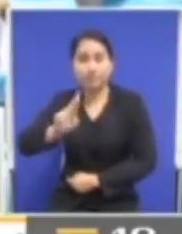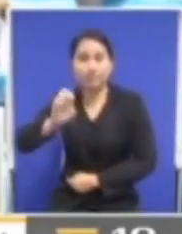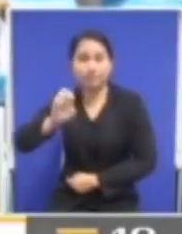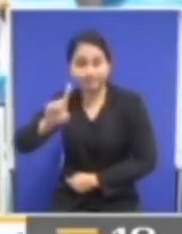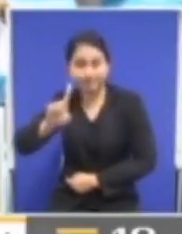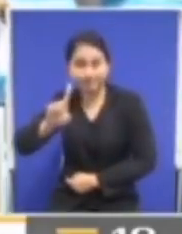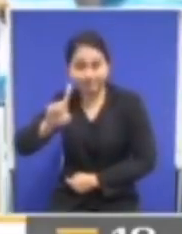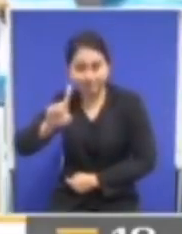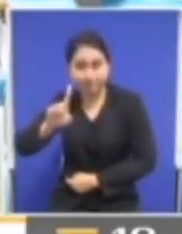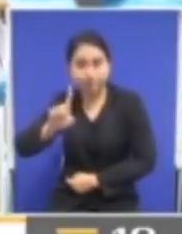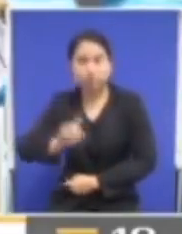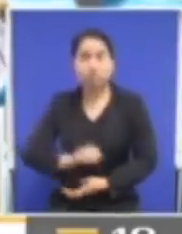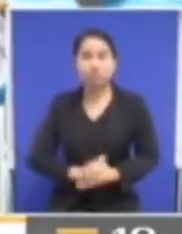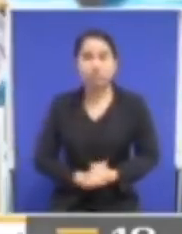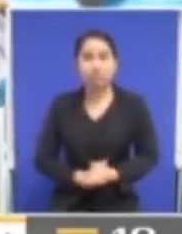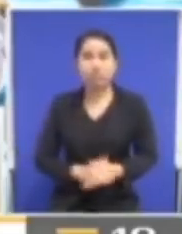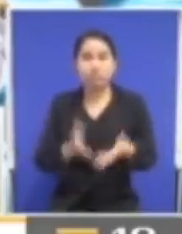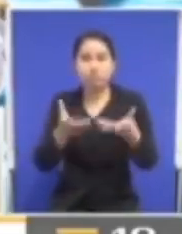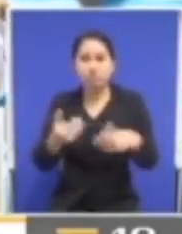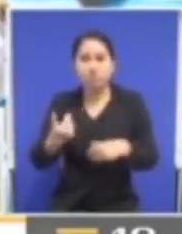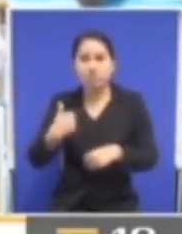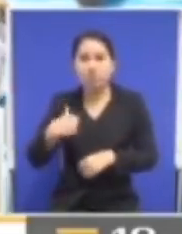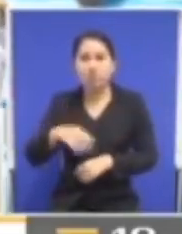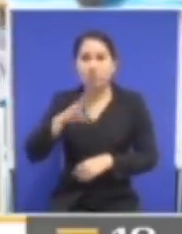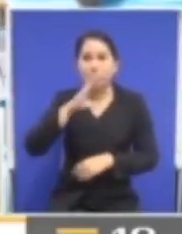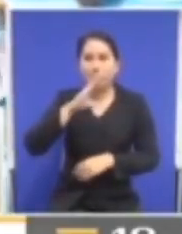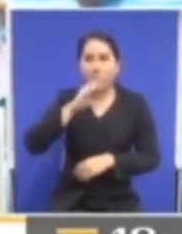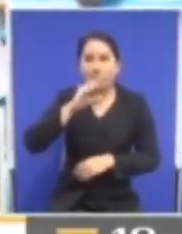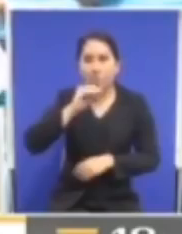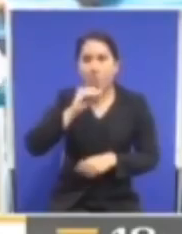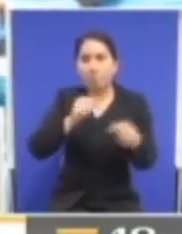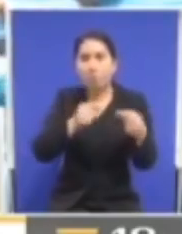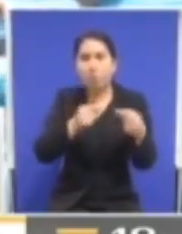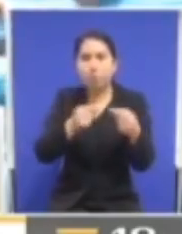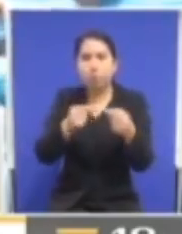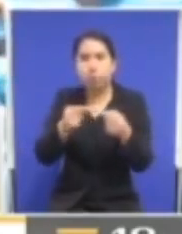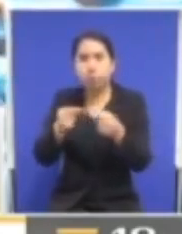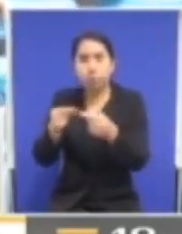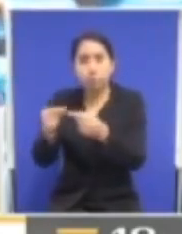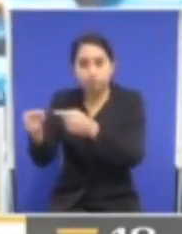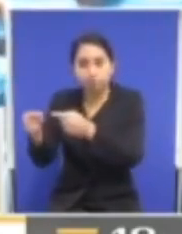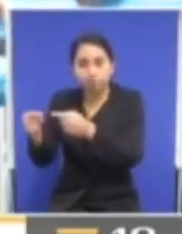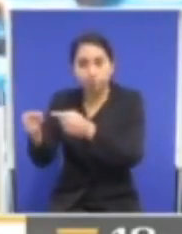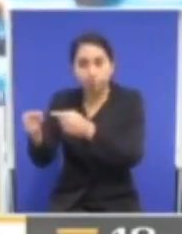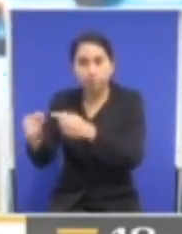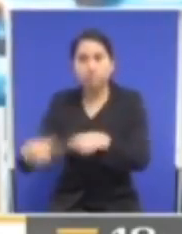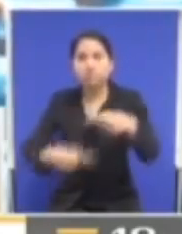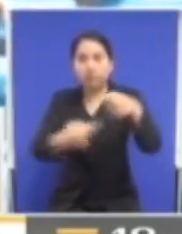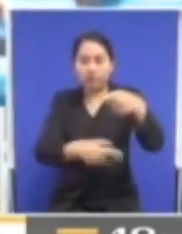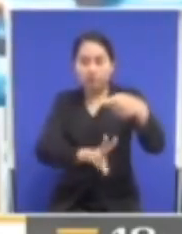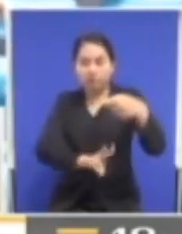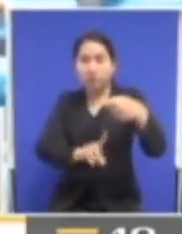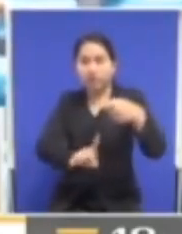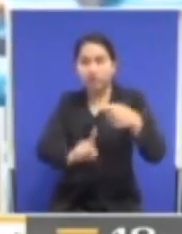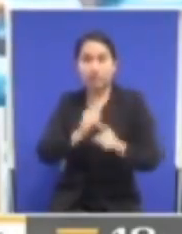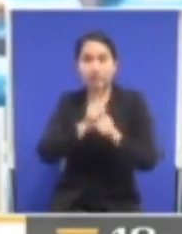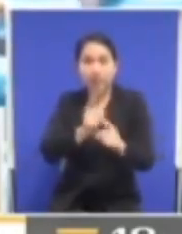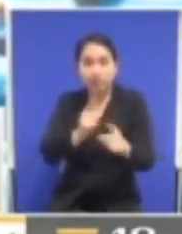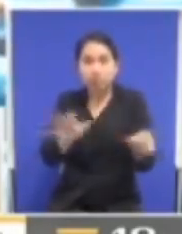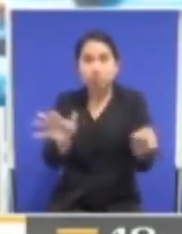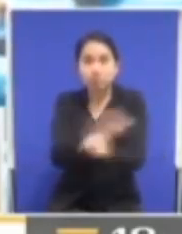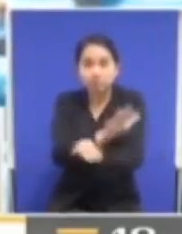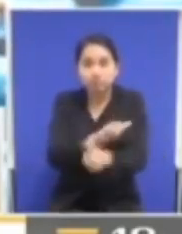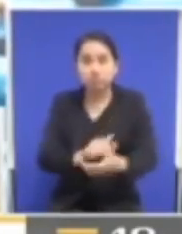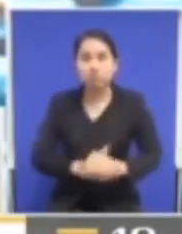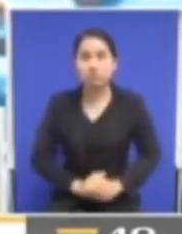อกจากนั้นยังขยายประเด็นไม่ซ้ำซากถูกต้องตามข้อบังคับข้อ61ทุกประการ ครับ เพราะ